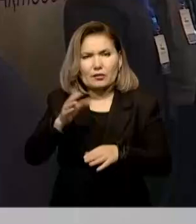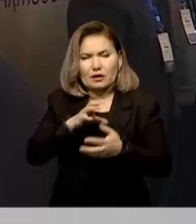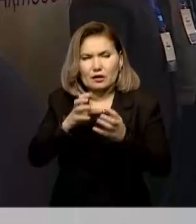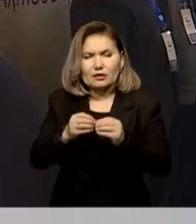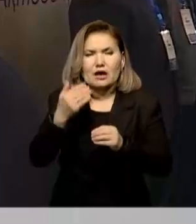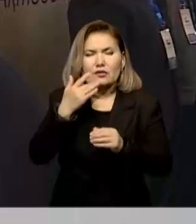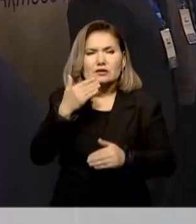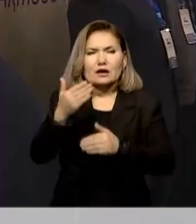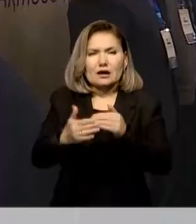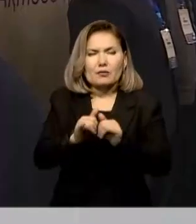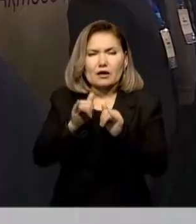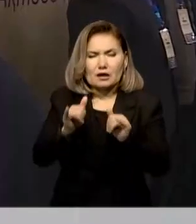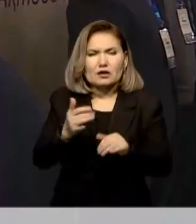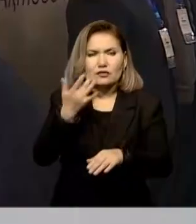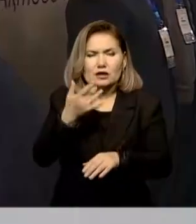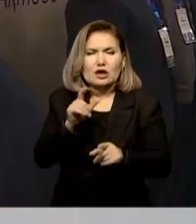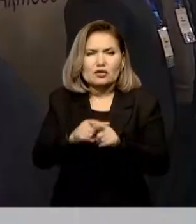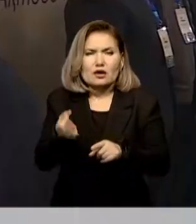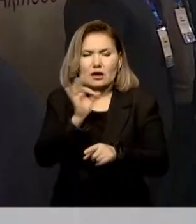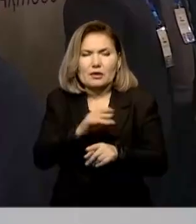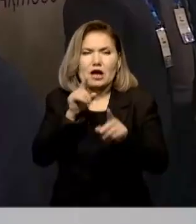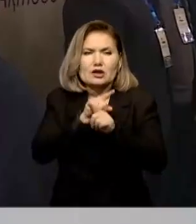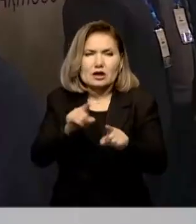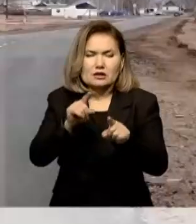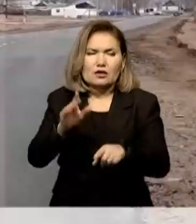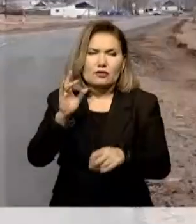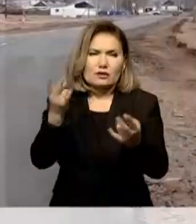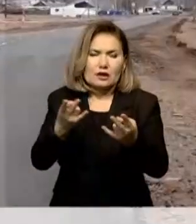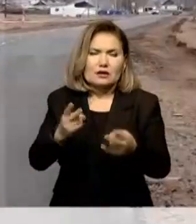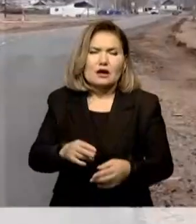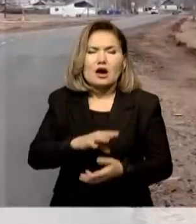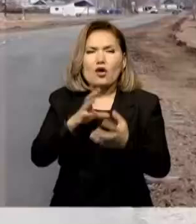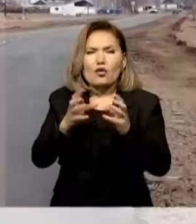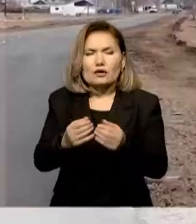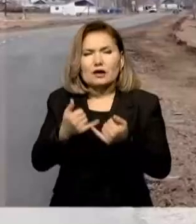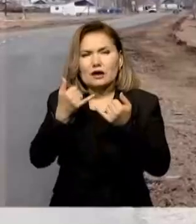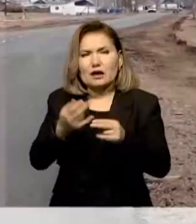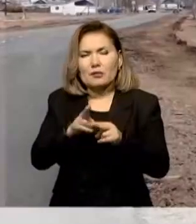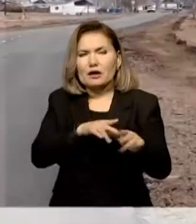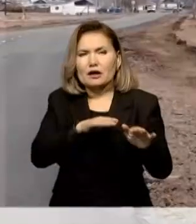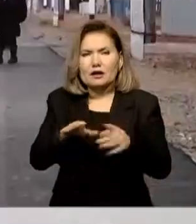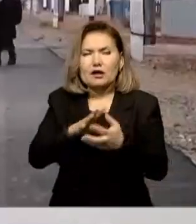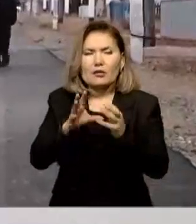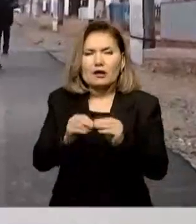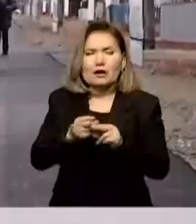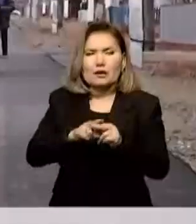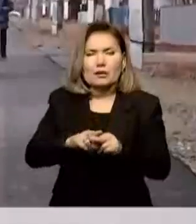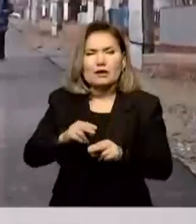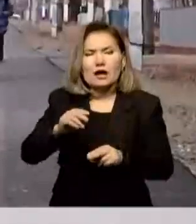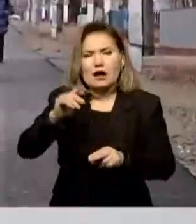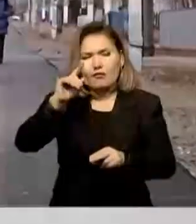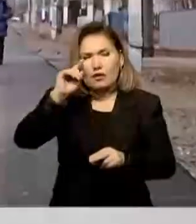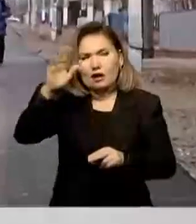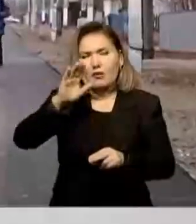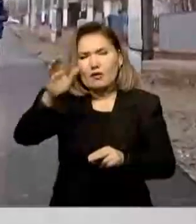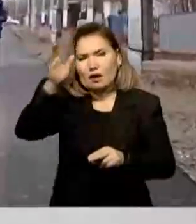оны біз қашанда заманына қарай пайдаланып, ылғи насихаттап отыруымыз керек. Айтулы күнге орайластырылған іс-шаралар белгілі қоғам қайраткерінің есімімен